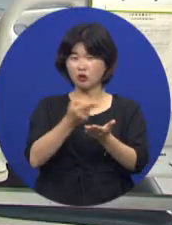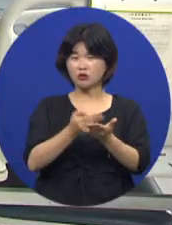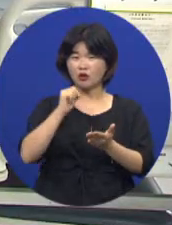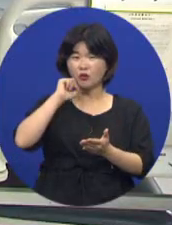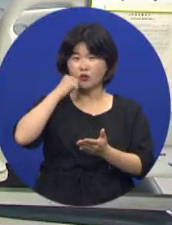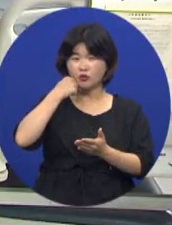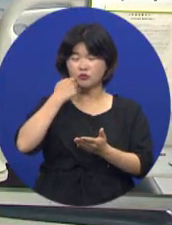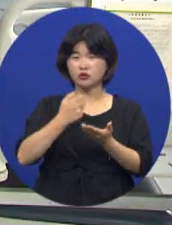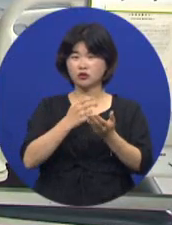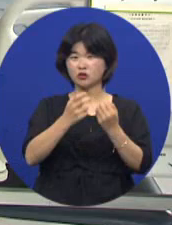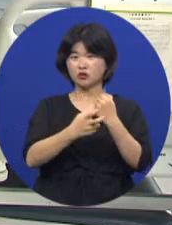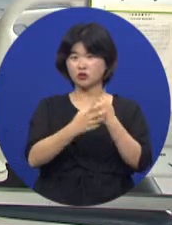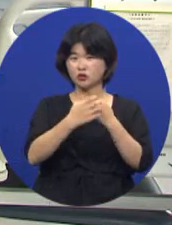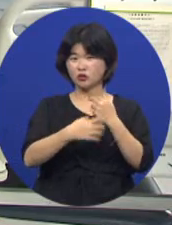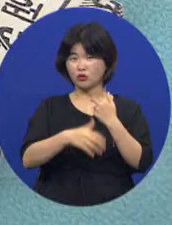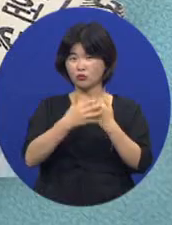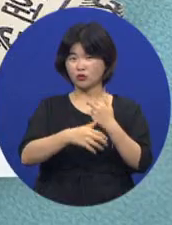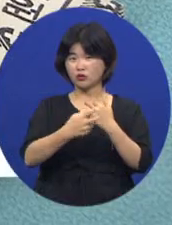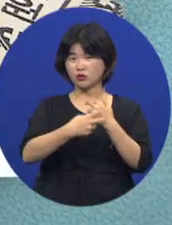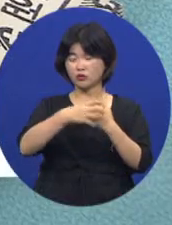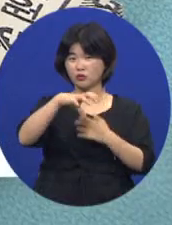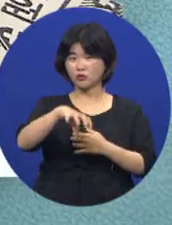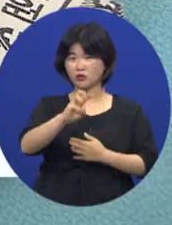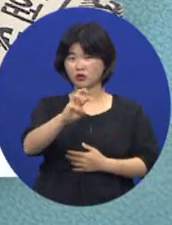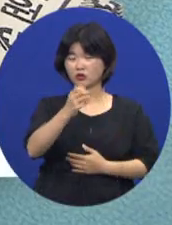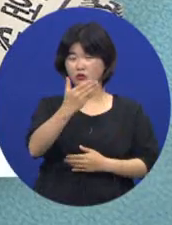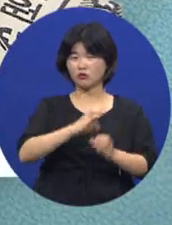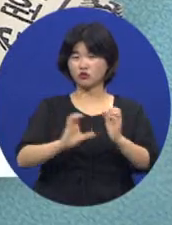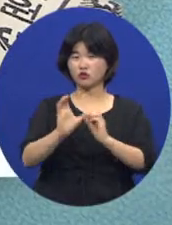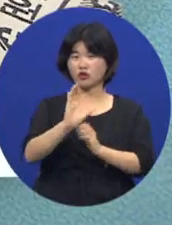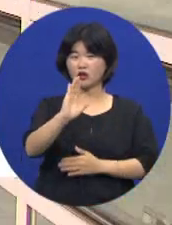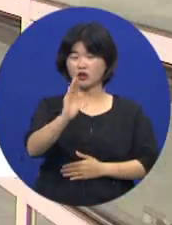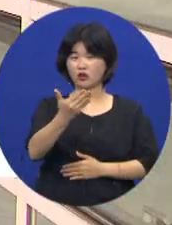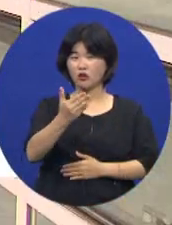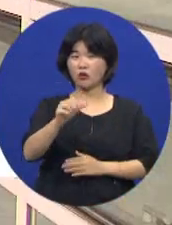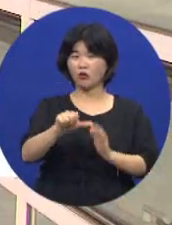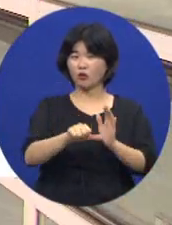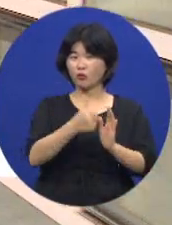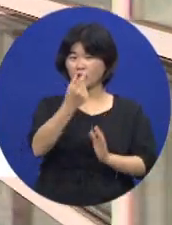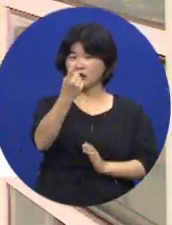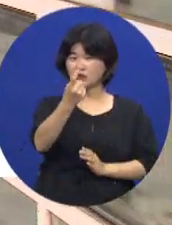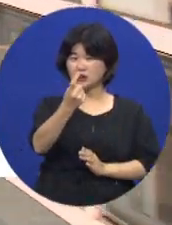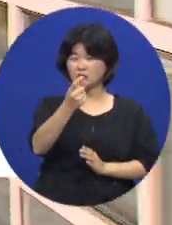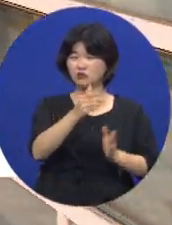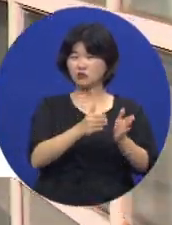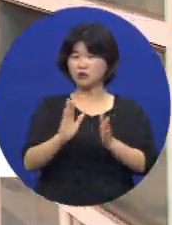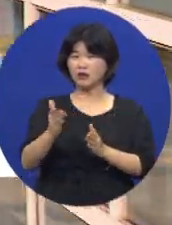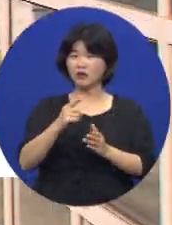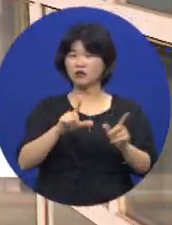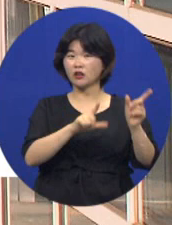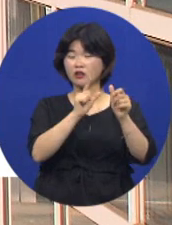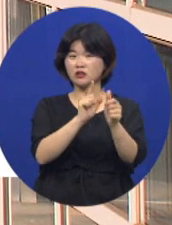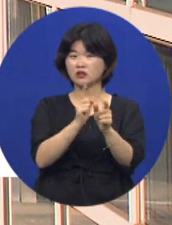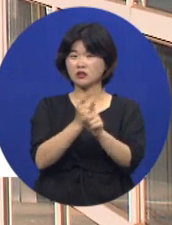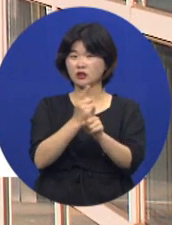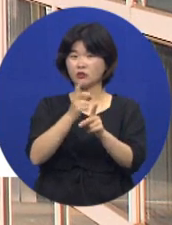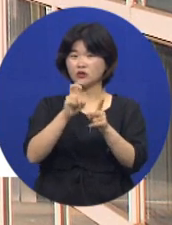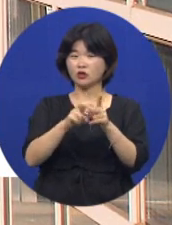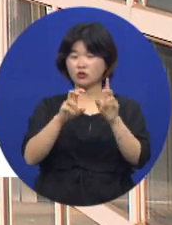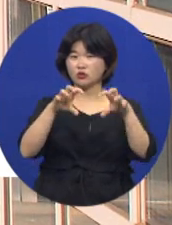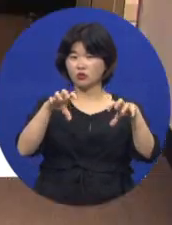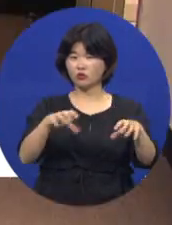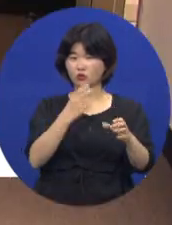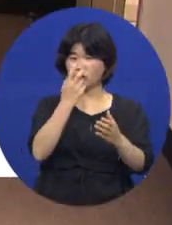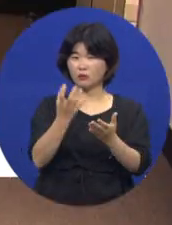제주도는 서귀포의료원 의 병상 39개를 추가하고 500 칩 병상을 갖춘 생활 치료센터 2곳을 확보에